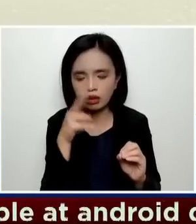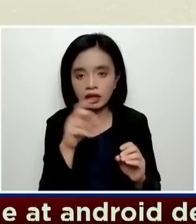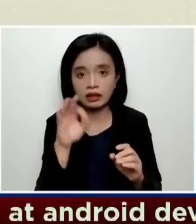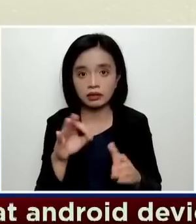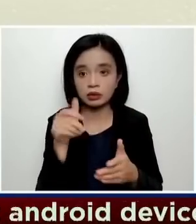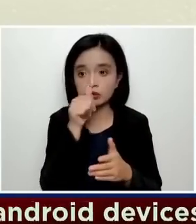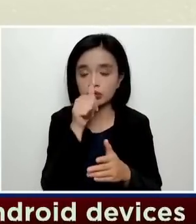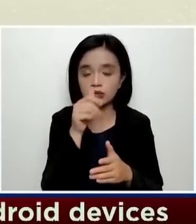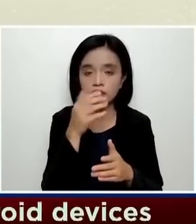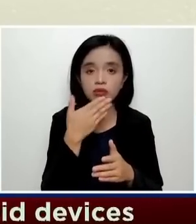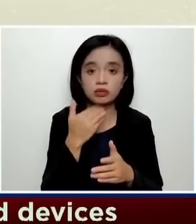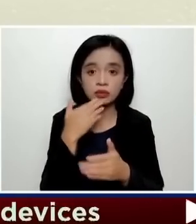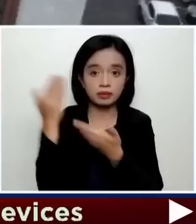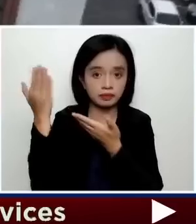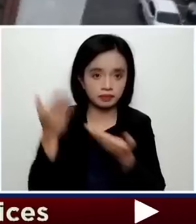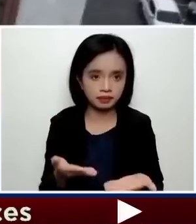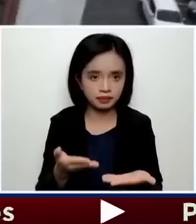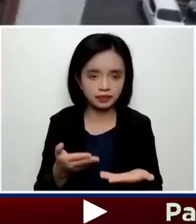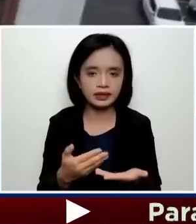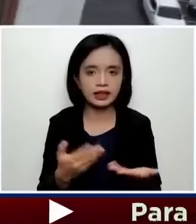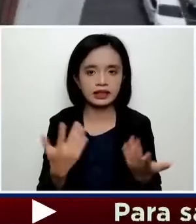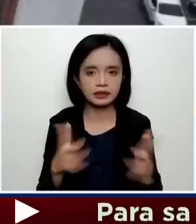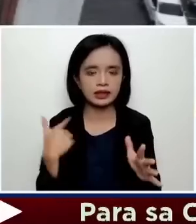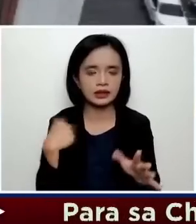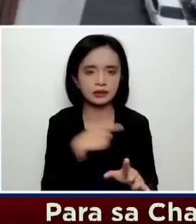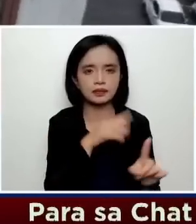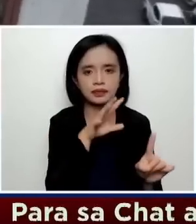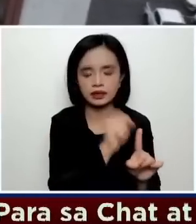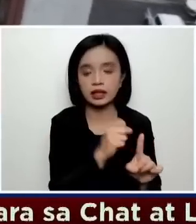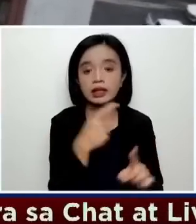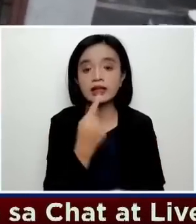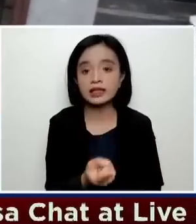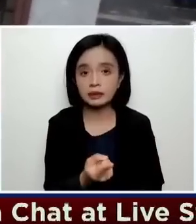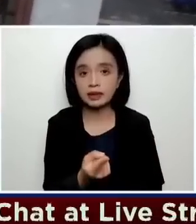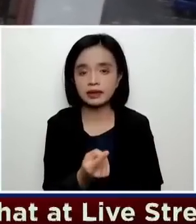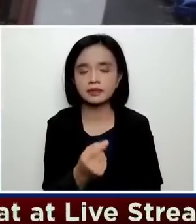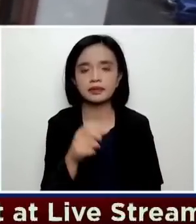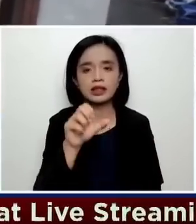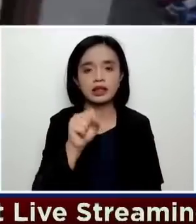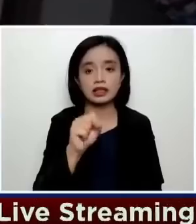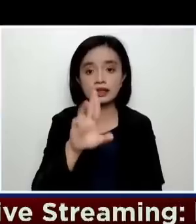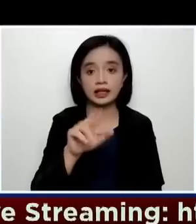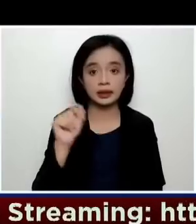ay smuggled na kinonfiscate natin. Ayon sa Sugar Regulatory